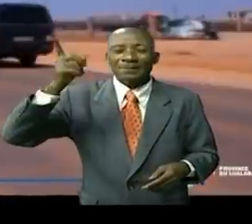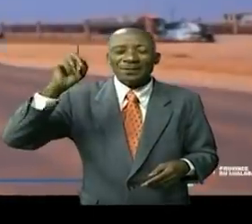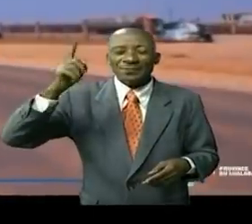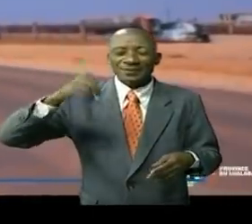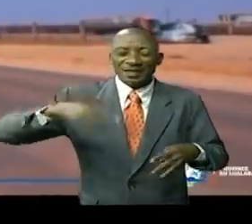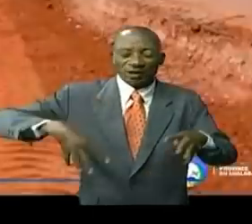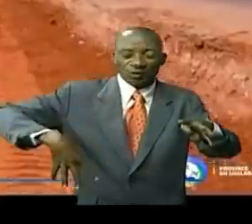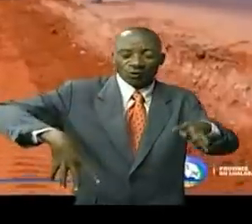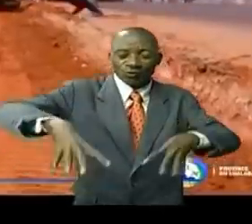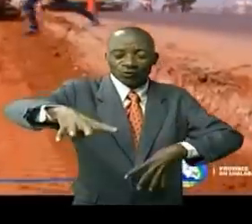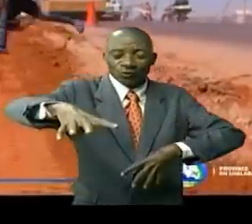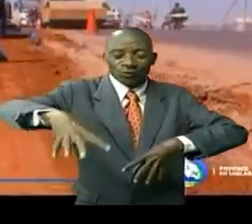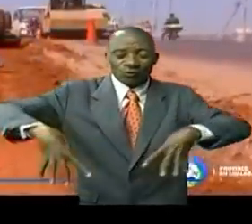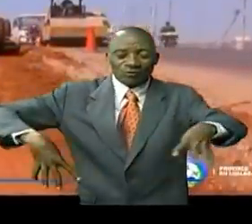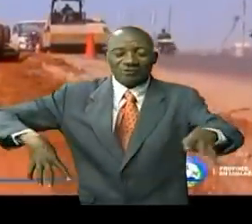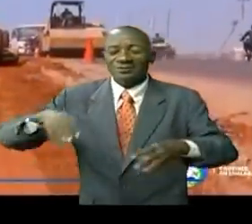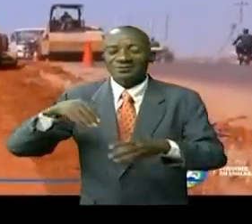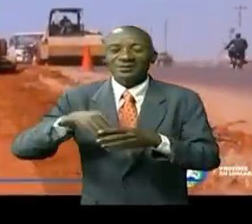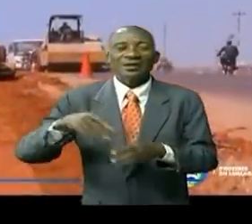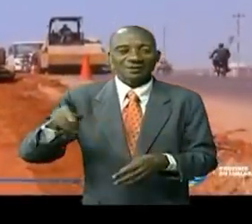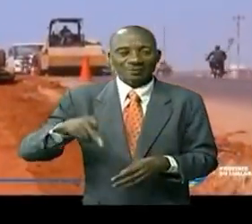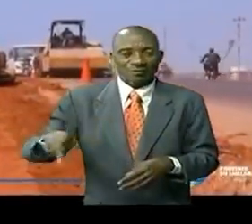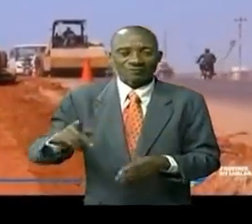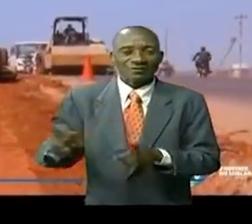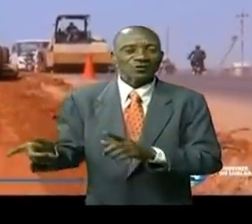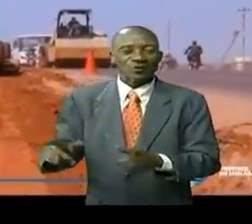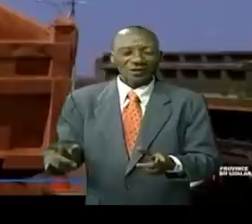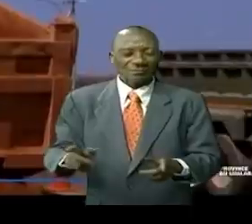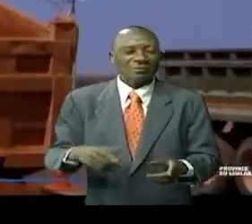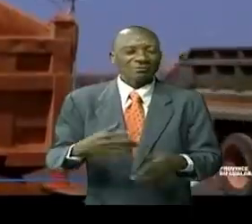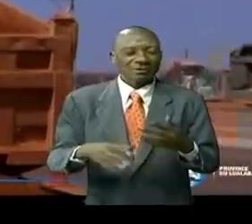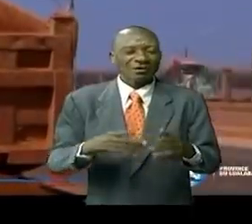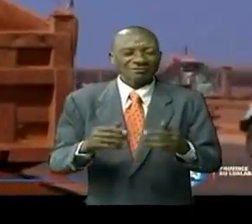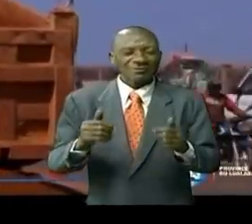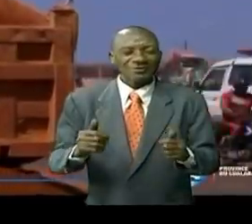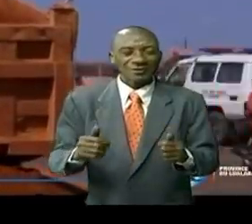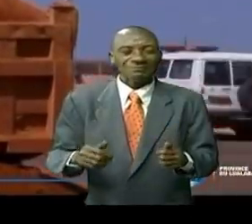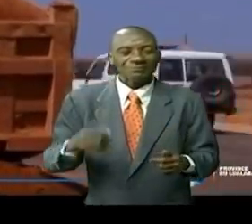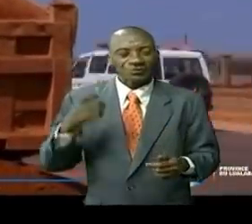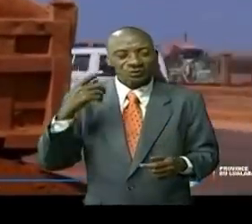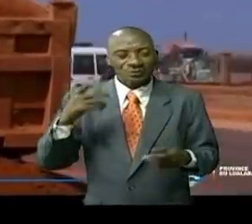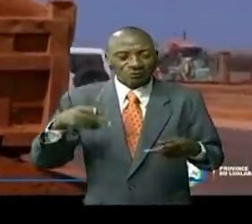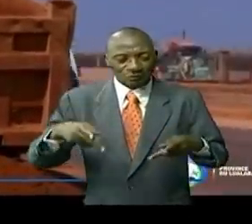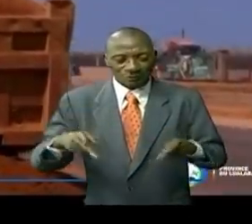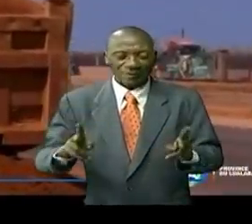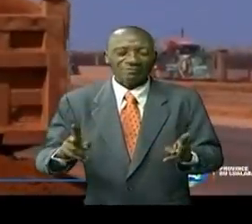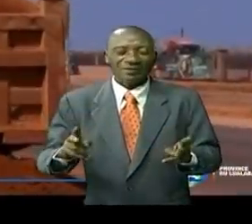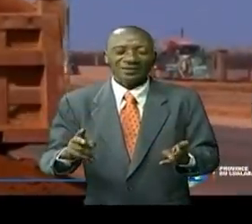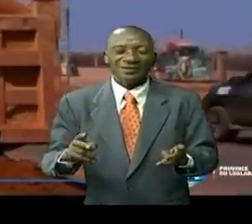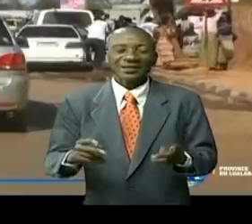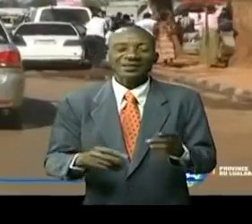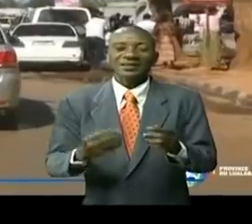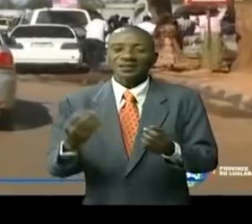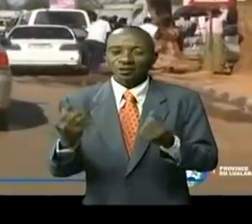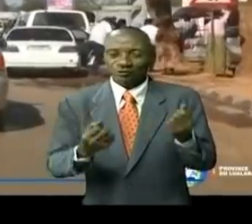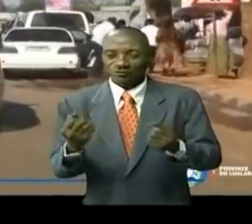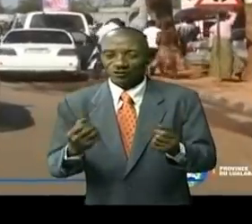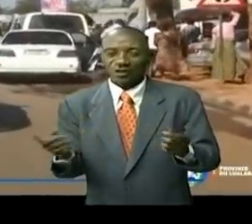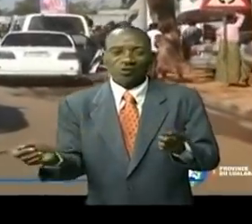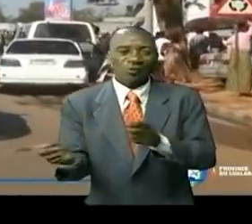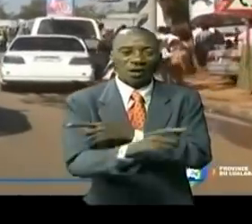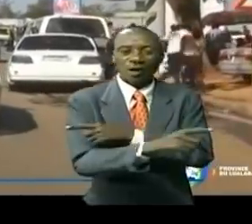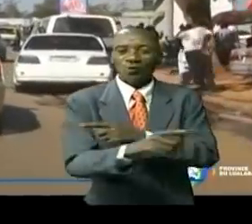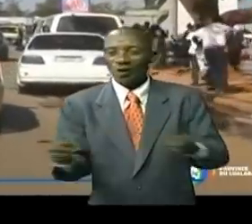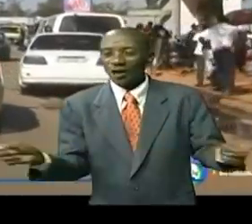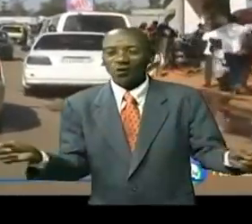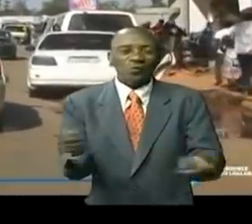travaille d'arrache-pied pour terminer ses travaux de cette route qui permettra de fluidifier le trafic sur le tronçon compris entre le rond-point Mwangeji et